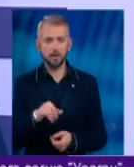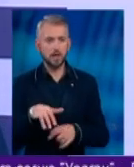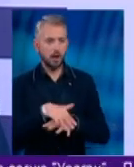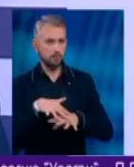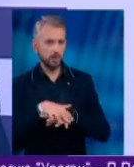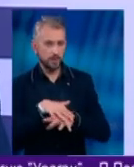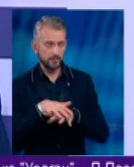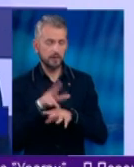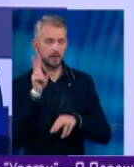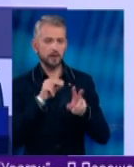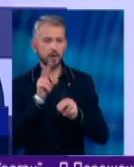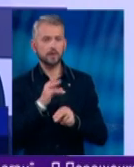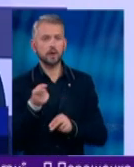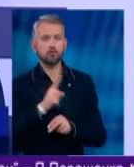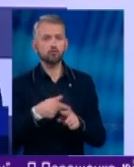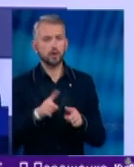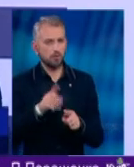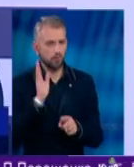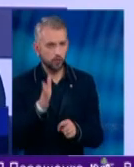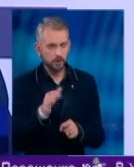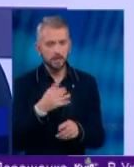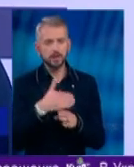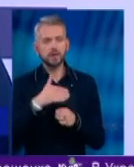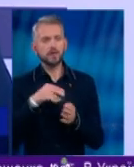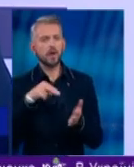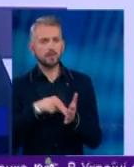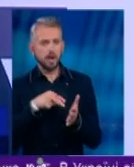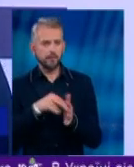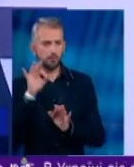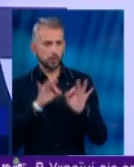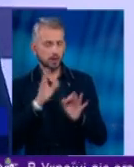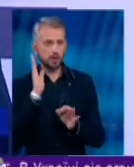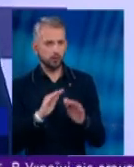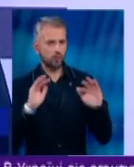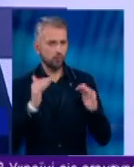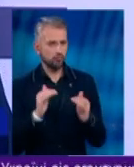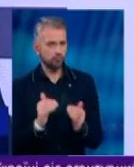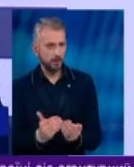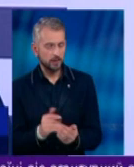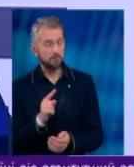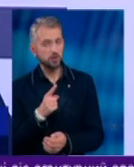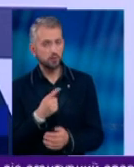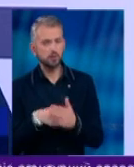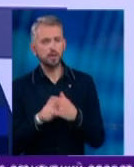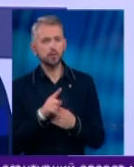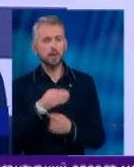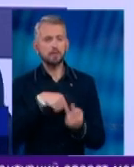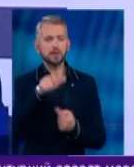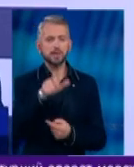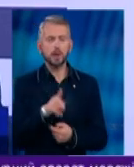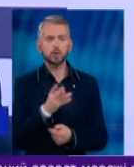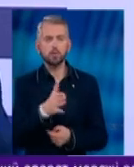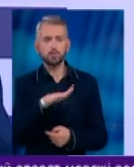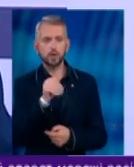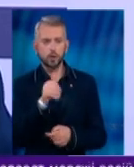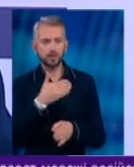то есть надеяться на то, что это произойдет, то есть и кредитная ставка процента будет уменьшаться. Почему? Потому что предприниматель, который берет кредит